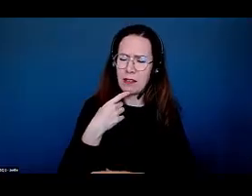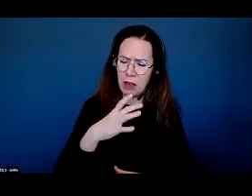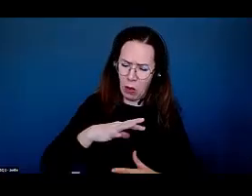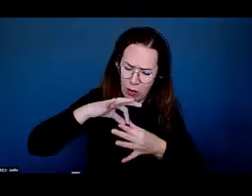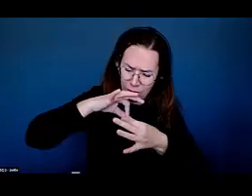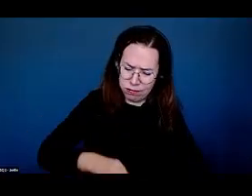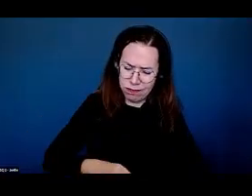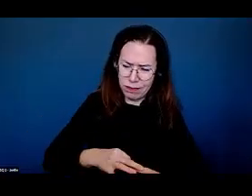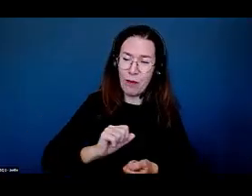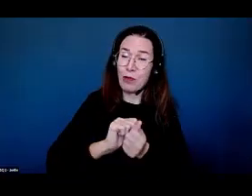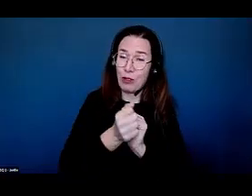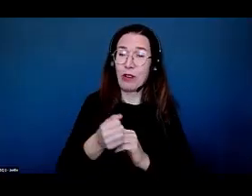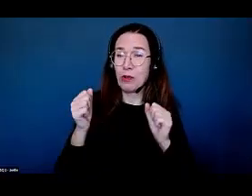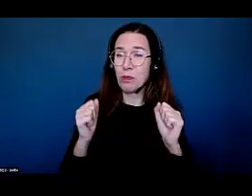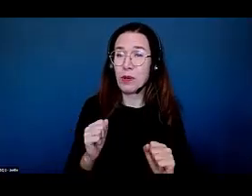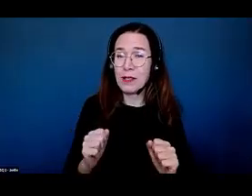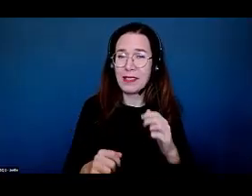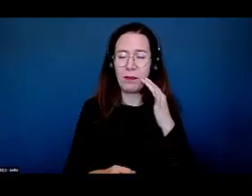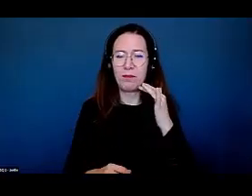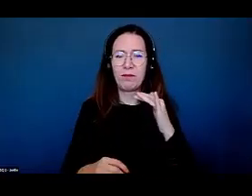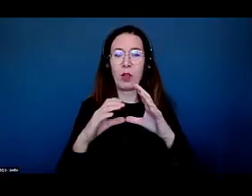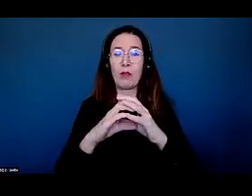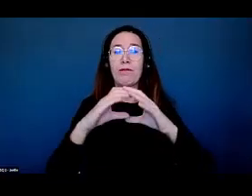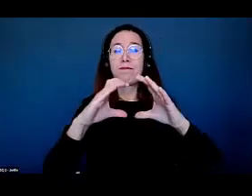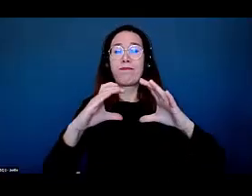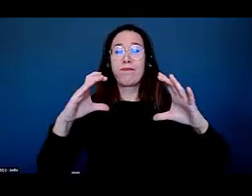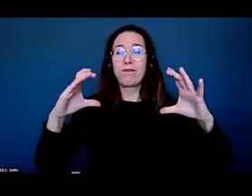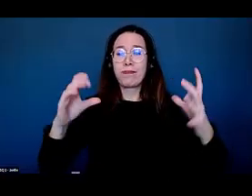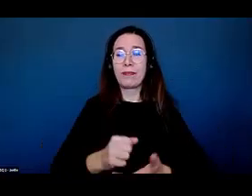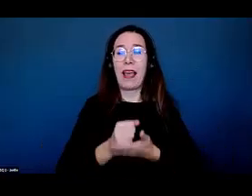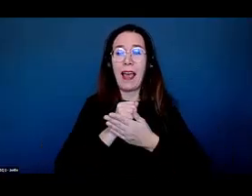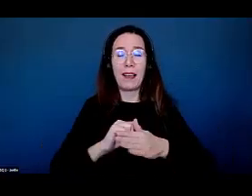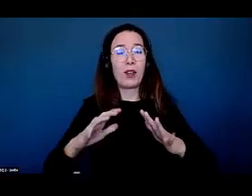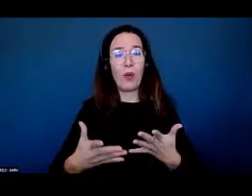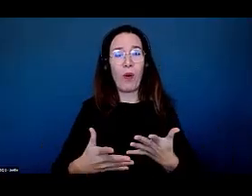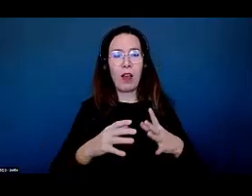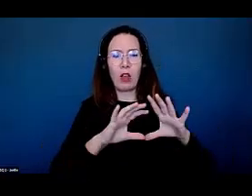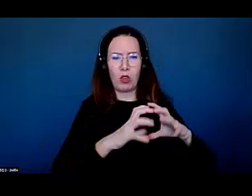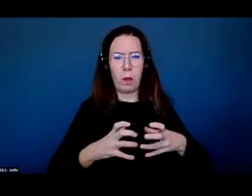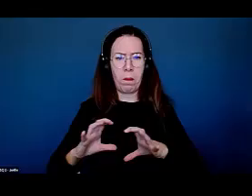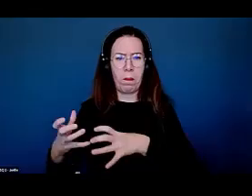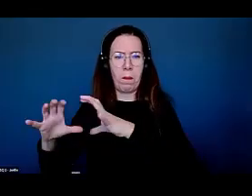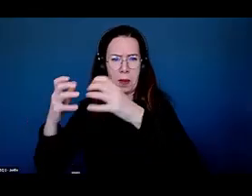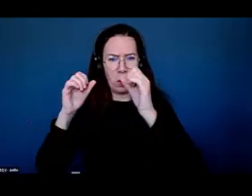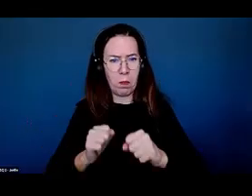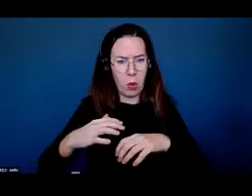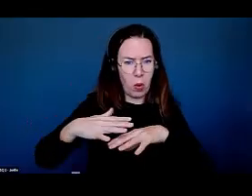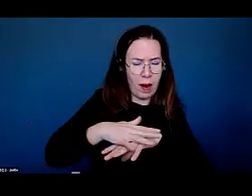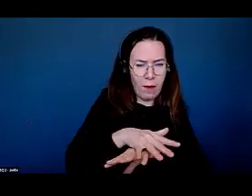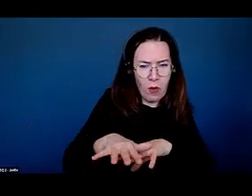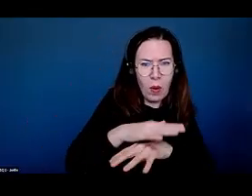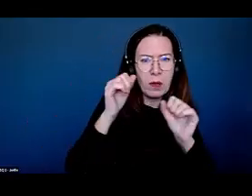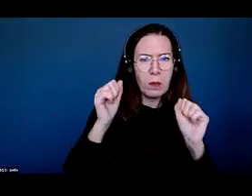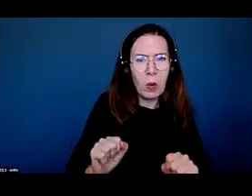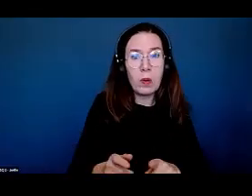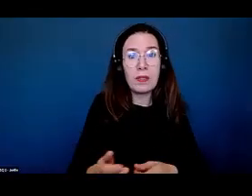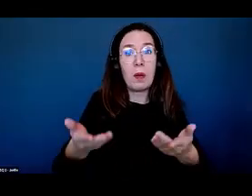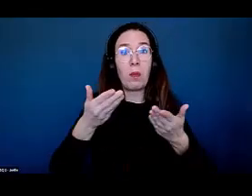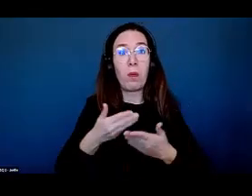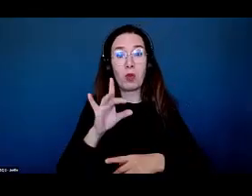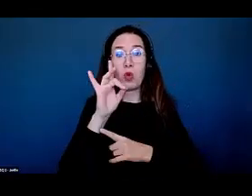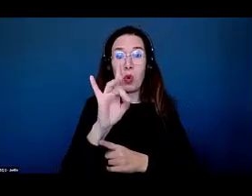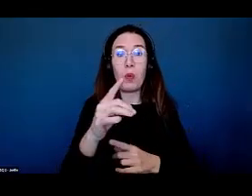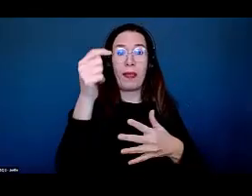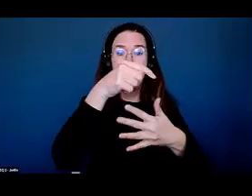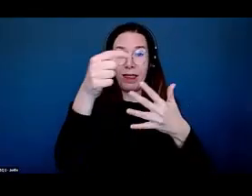avons profondément ancrées. Ce cadre nous aide également à identifier les domaines sur lesquels nous pouvons agir et nous